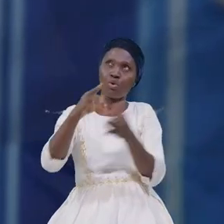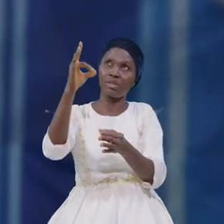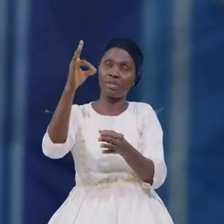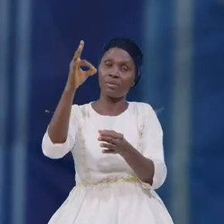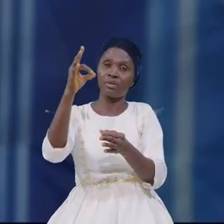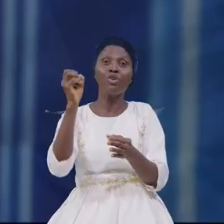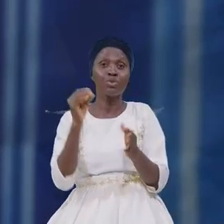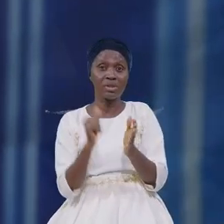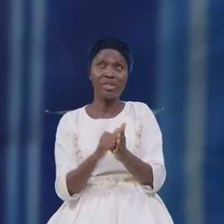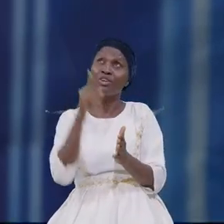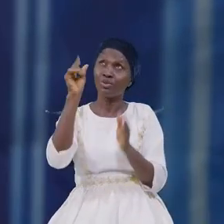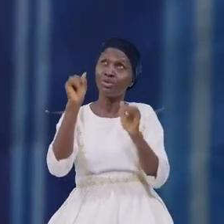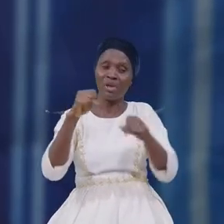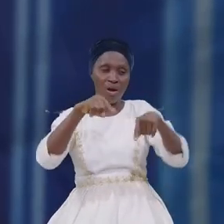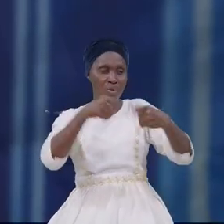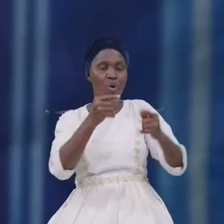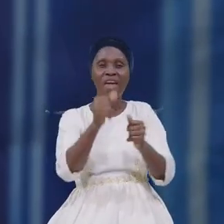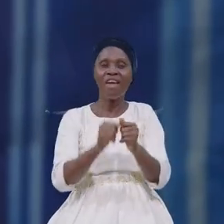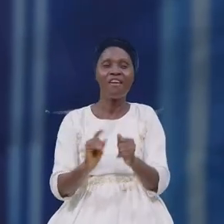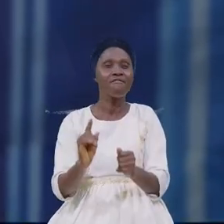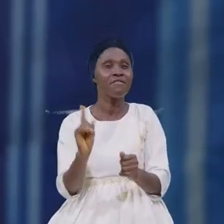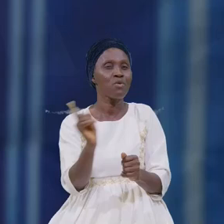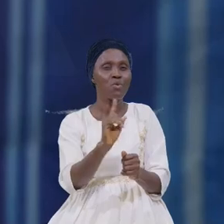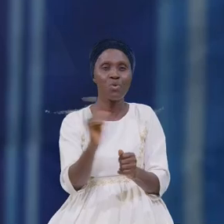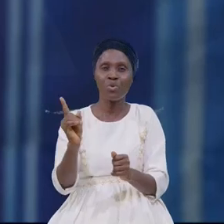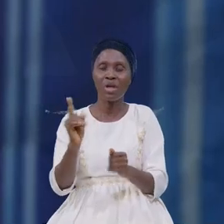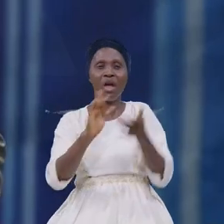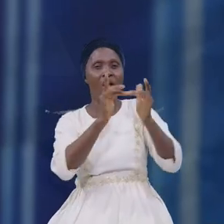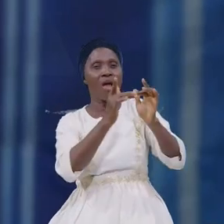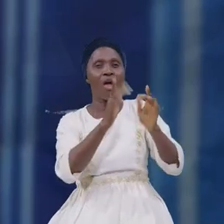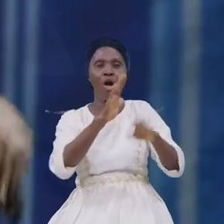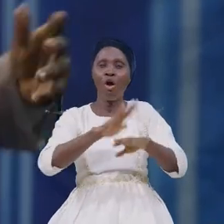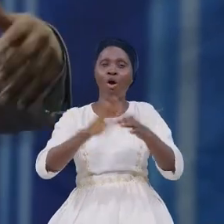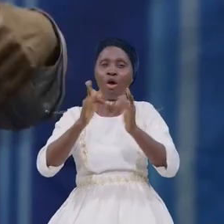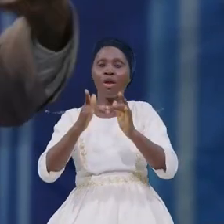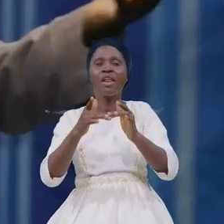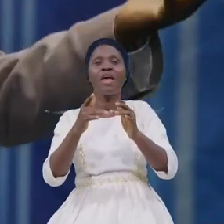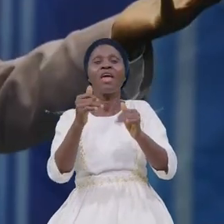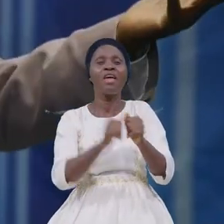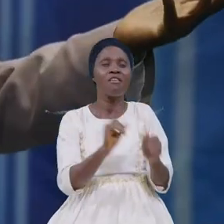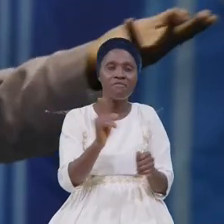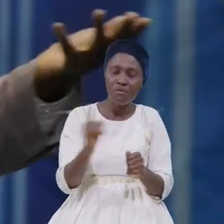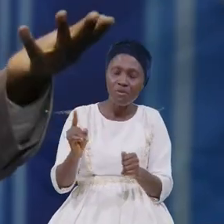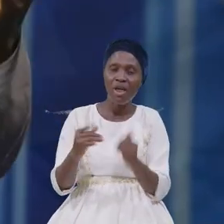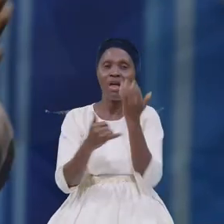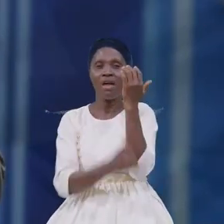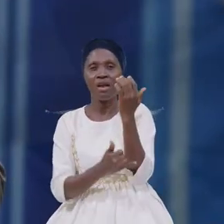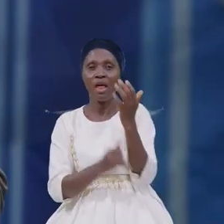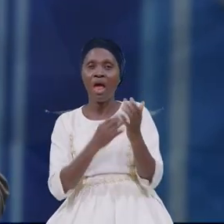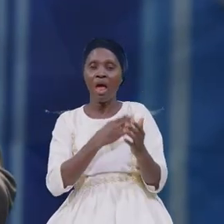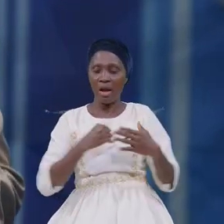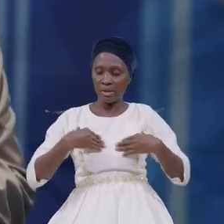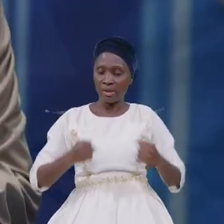particulièrement du Saint-Esprit afin que tu puisses aller partout au lieu Alpha en ligne et guérir tout le monde